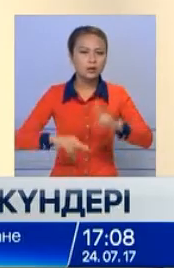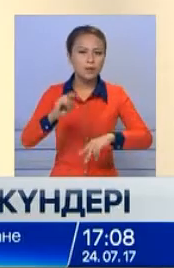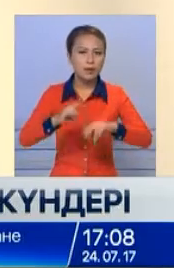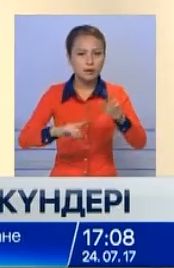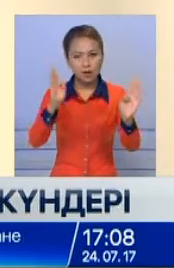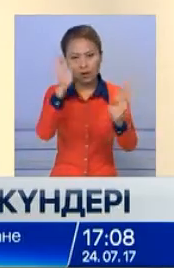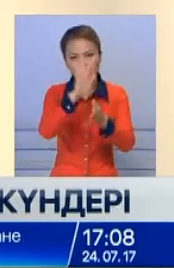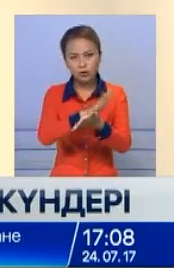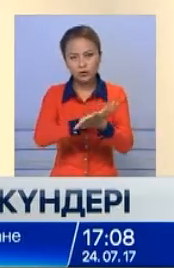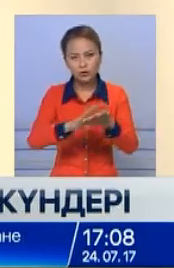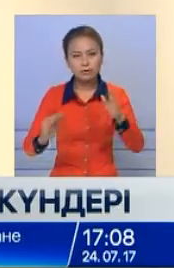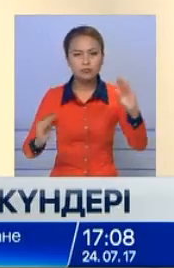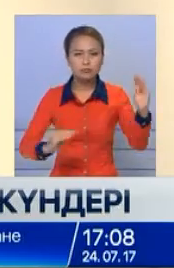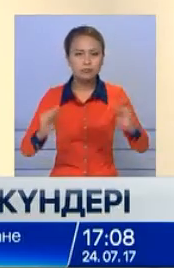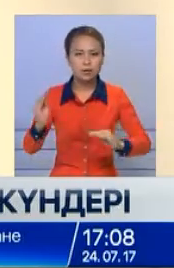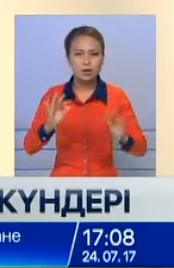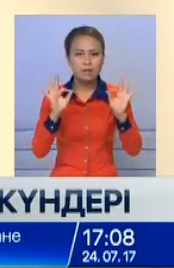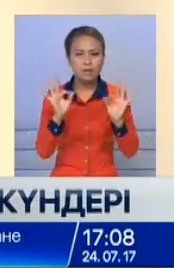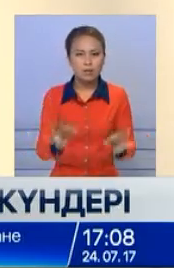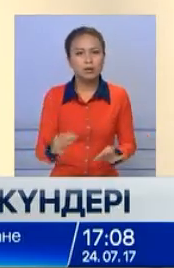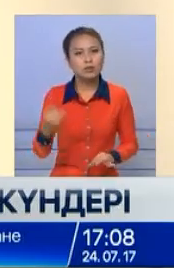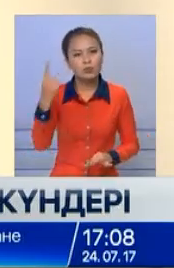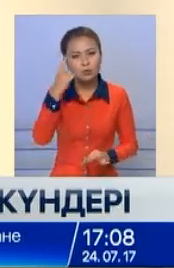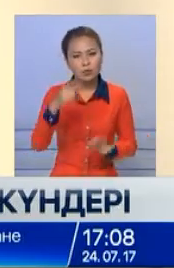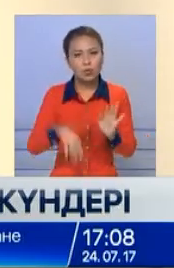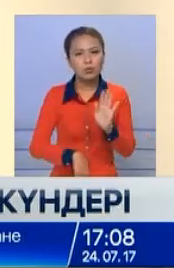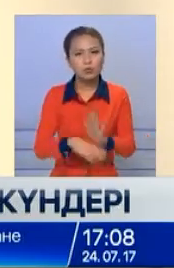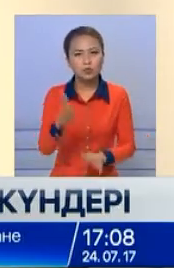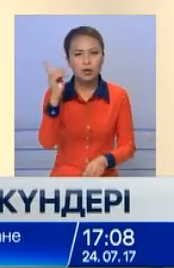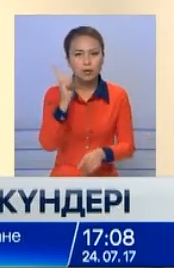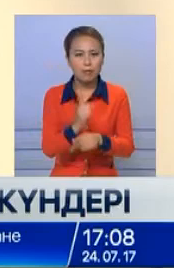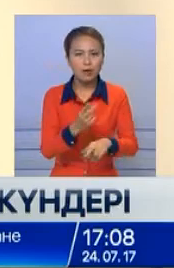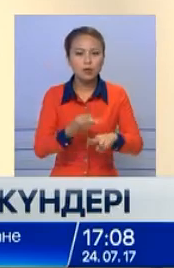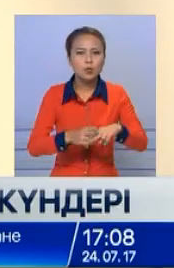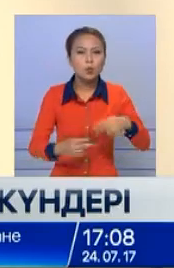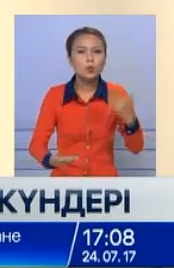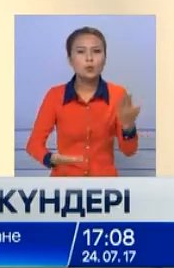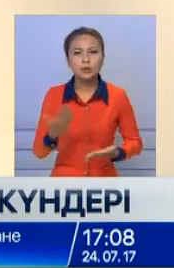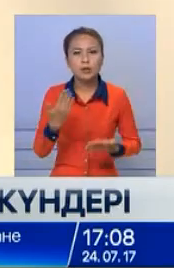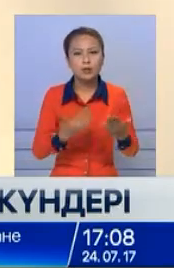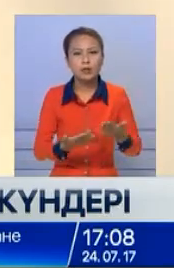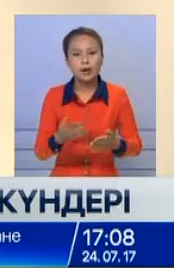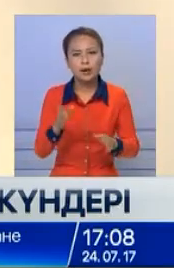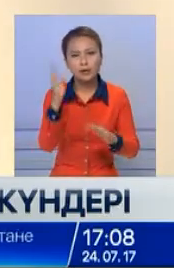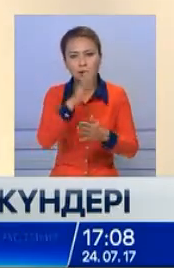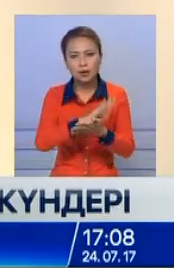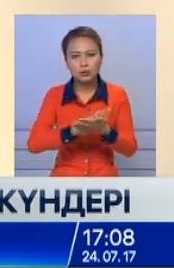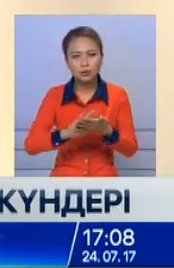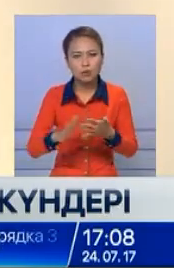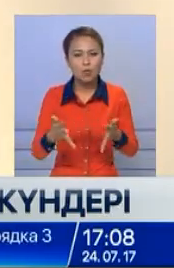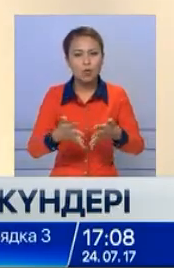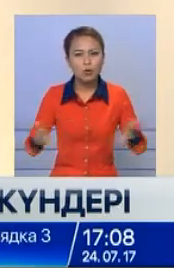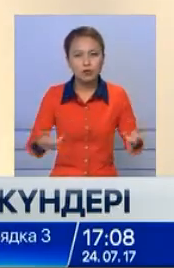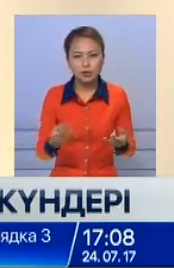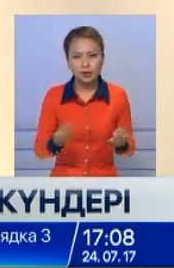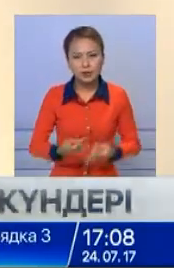экологиялық таза өнімдерді пайдалануға ден қойған жөн. Яғни кез келген салада энергия тиімділікті арттыру керек.